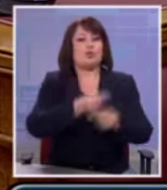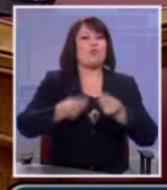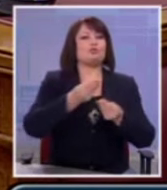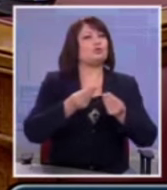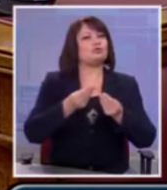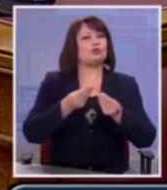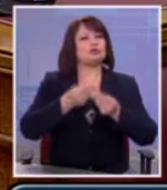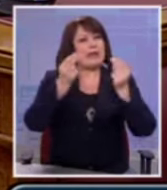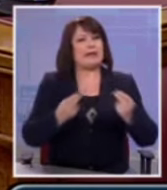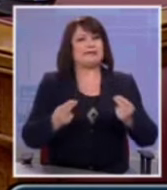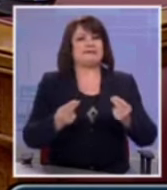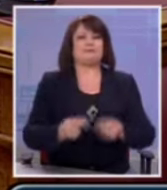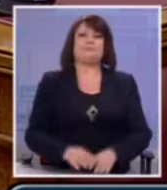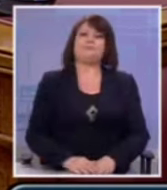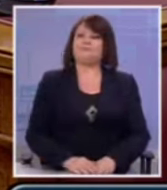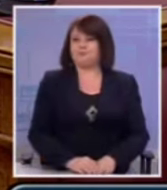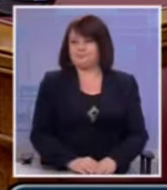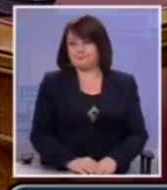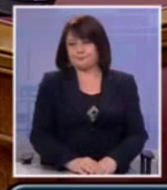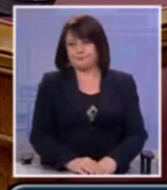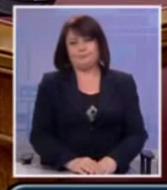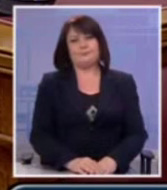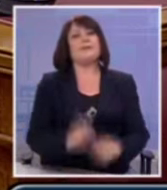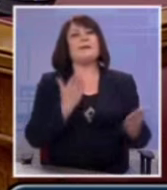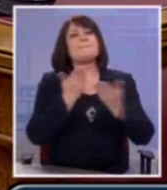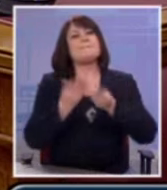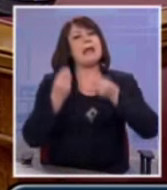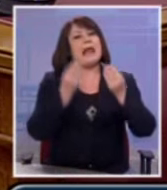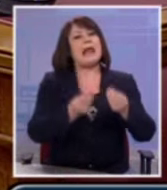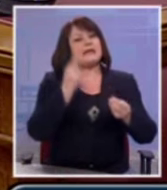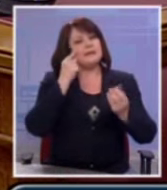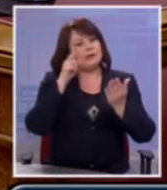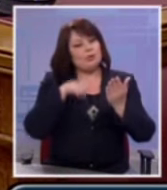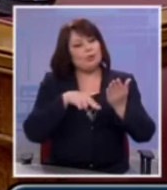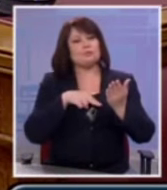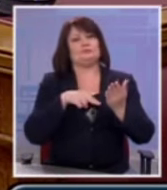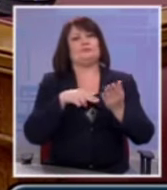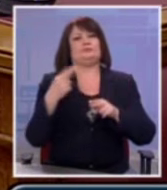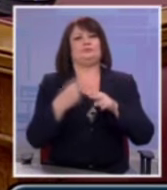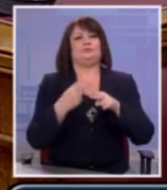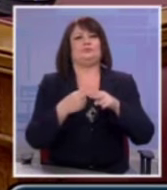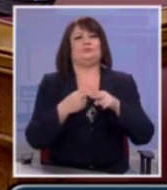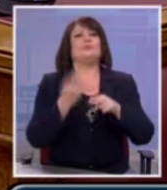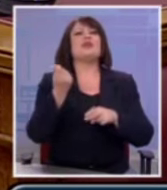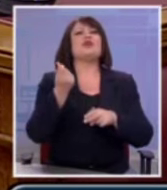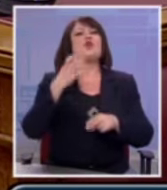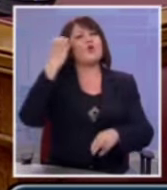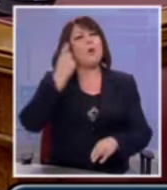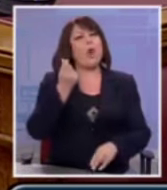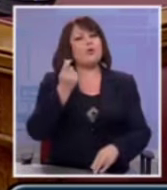τέτοιου είδους λύσεις. Έχει ανατεθεί και μια μελέτη σχετική σε κάποιους αξιόλογους